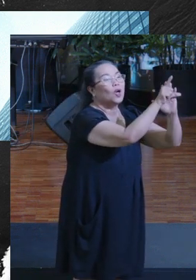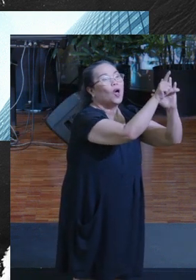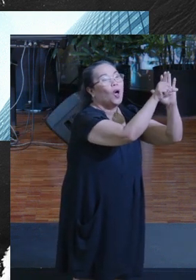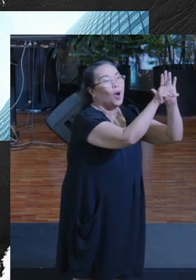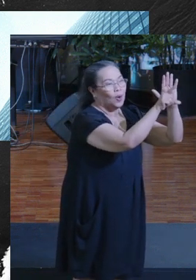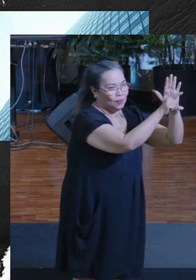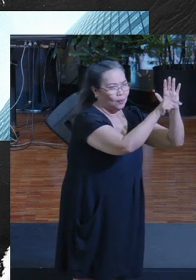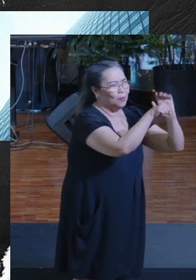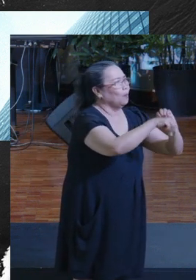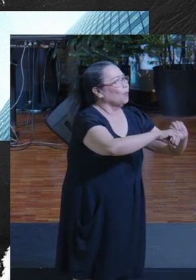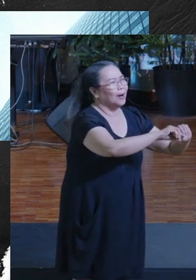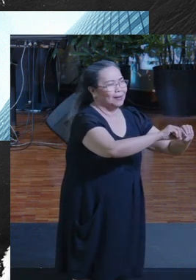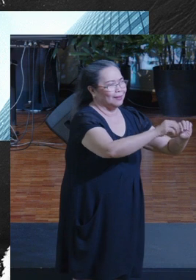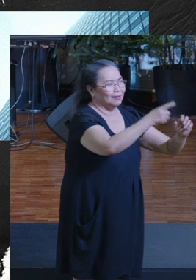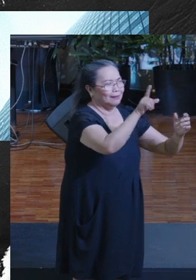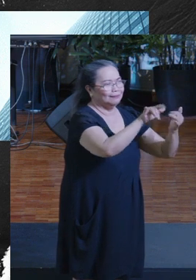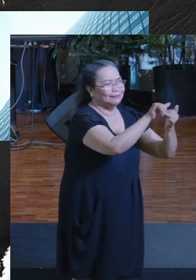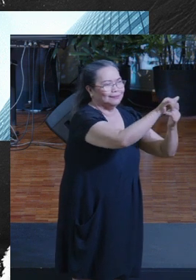everlasting covenant.